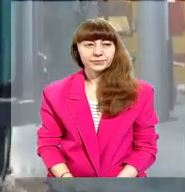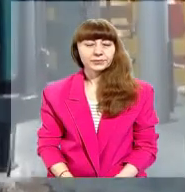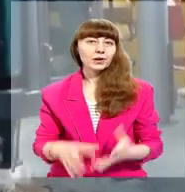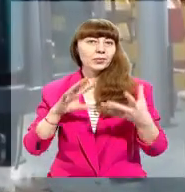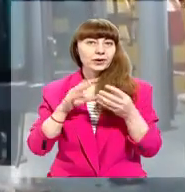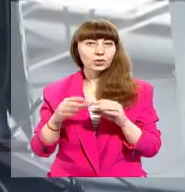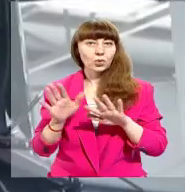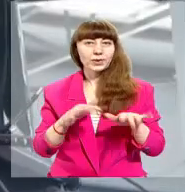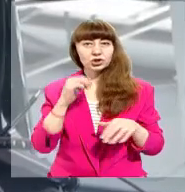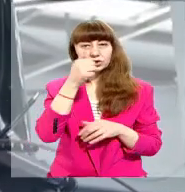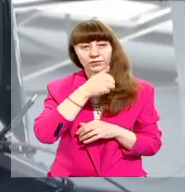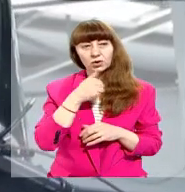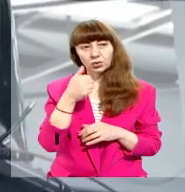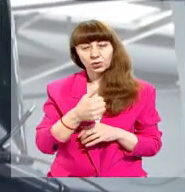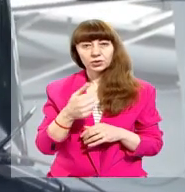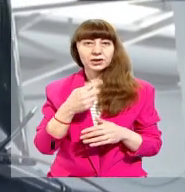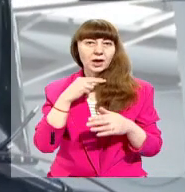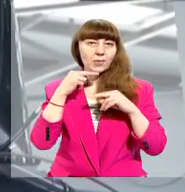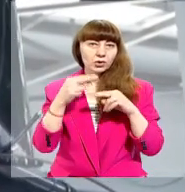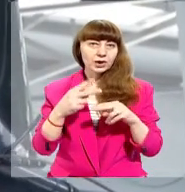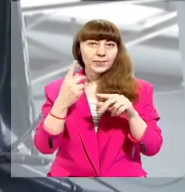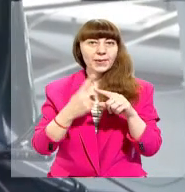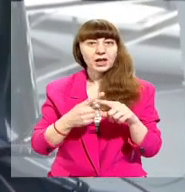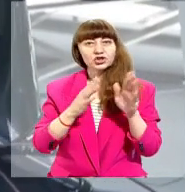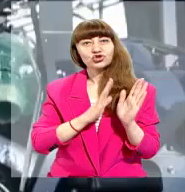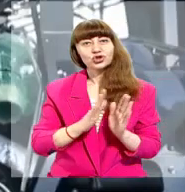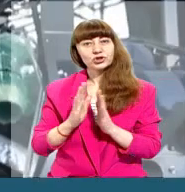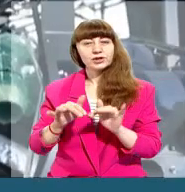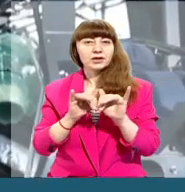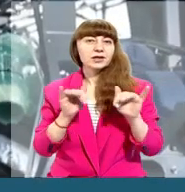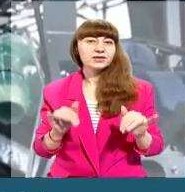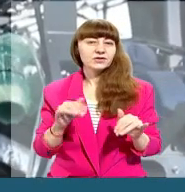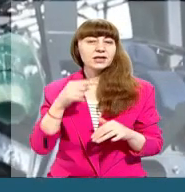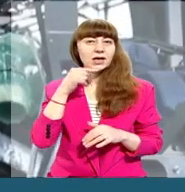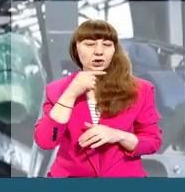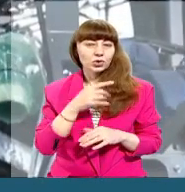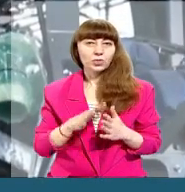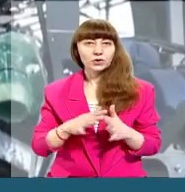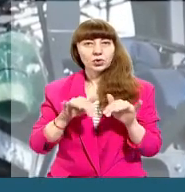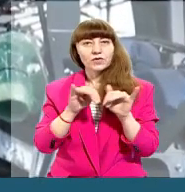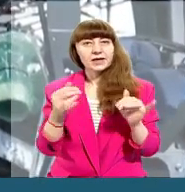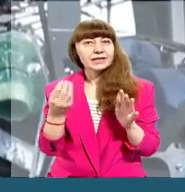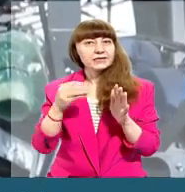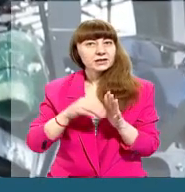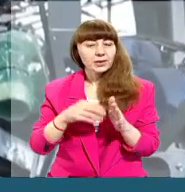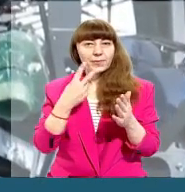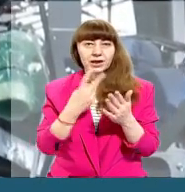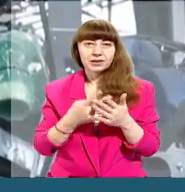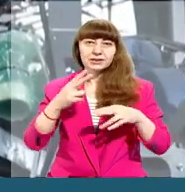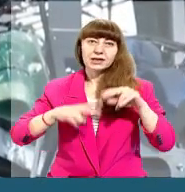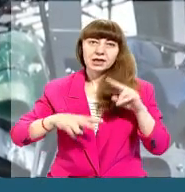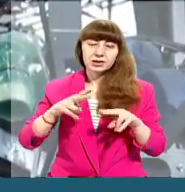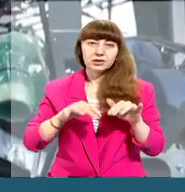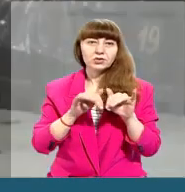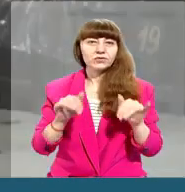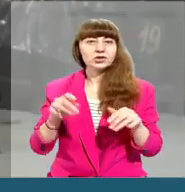По итогам прошлого года в регионе наблюдается положительная динамика макроэкономики. Возросли инвестиции, показатели строительства